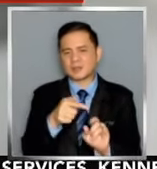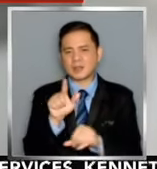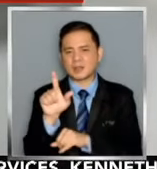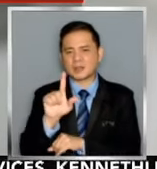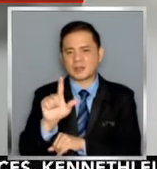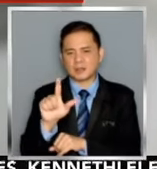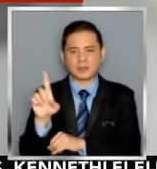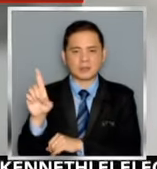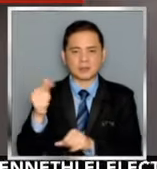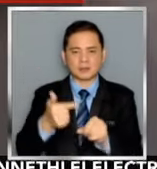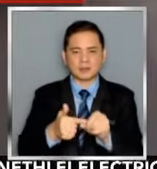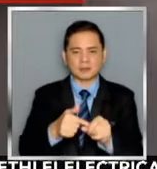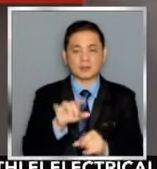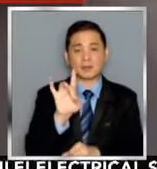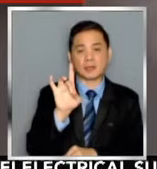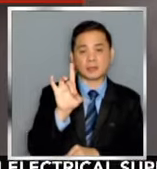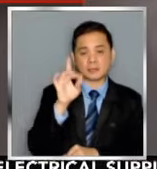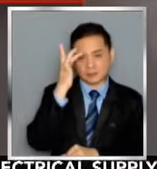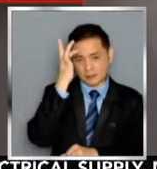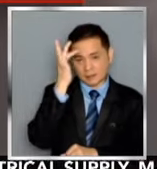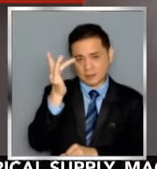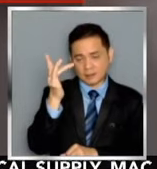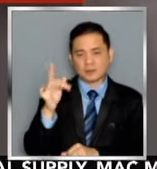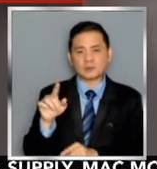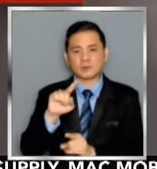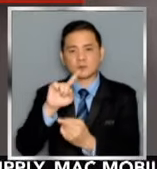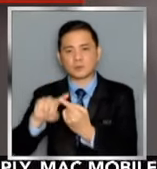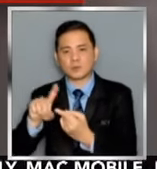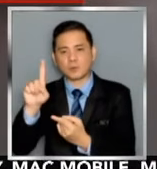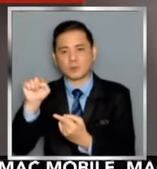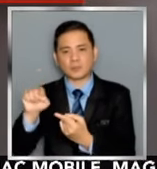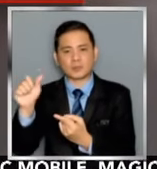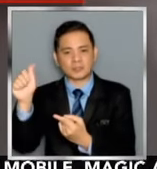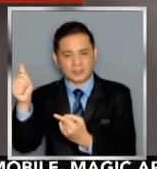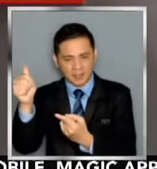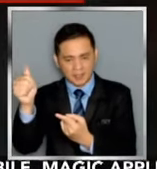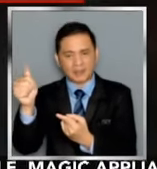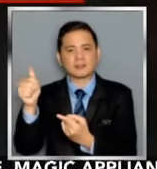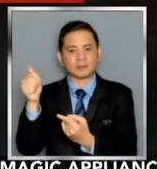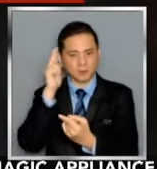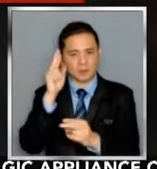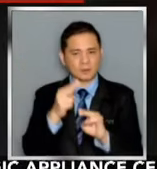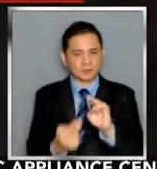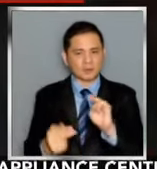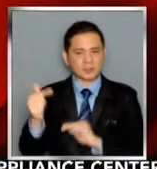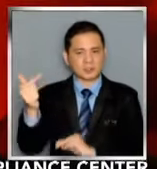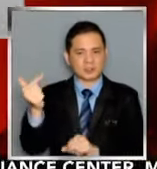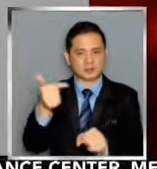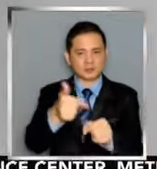centavos hangga 1 peso and 10 centavos naman ang inaasahang bawas sa kada litro ng gasolina.